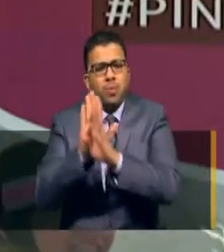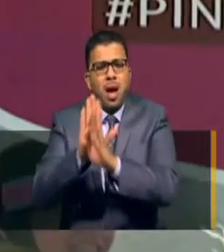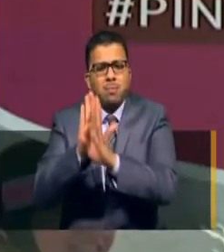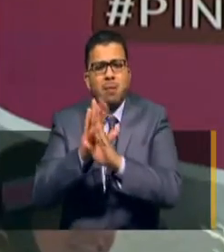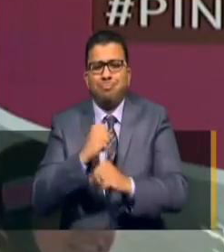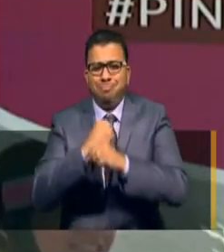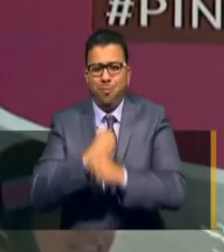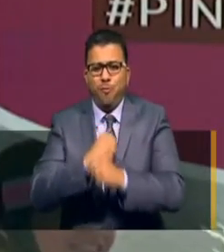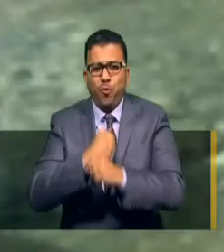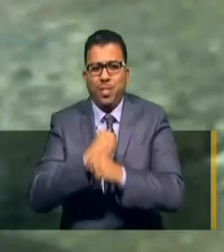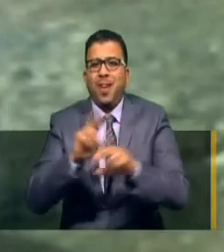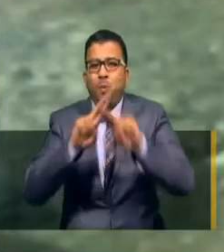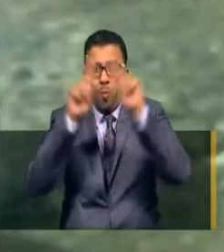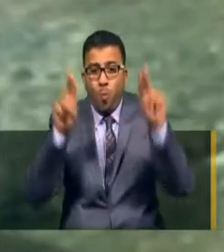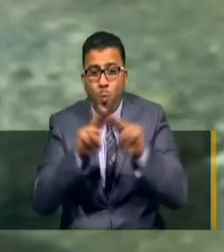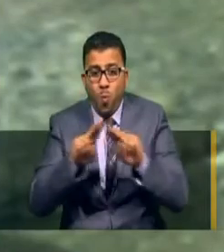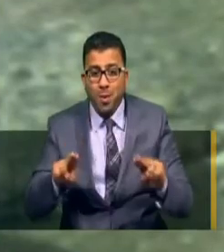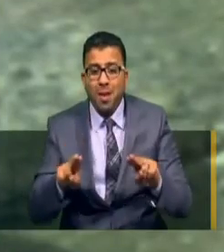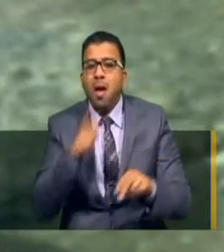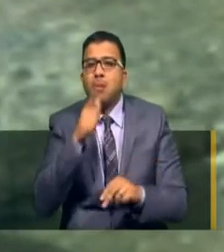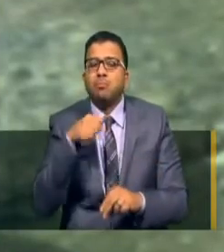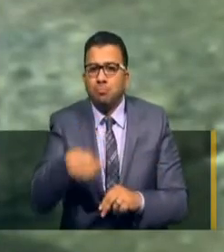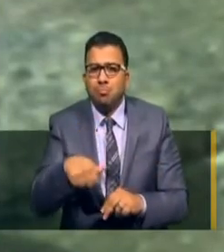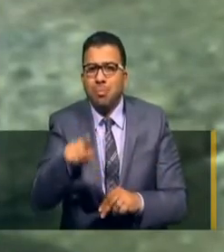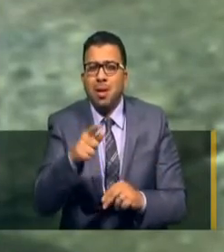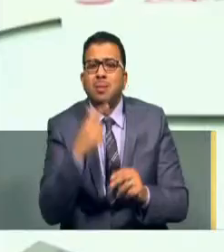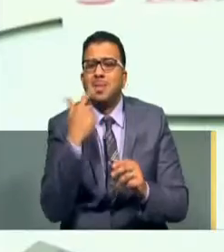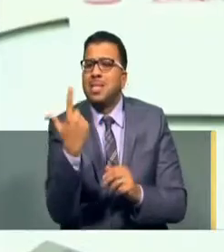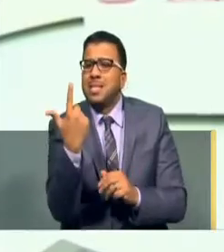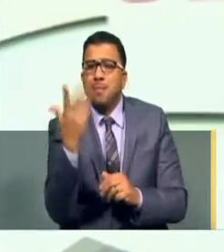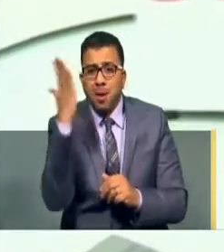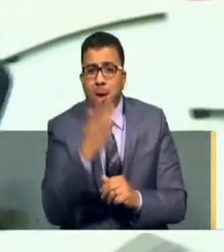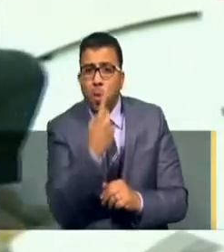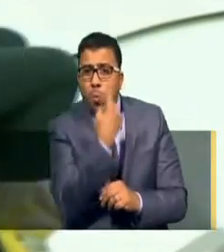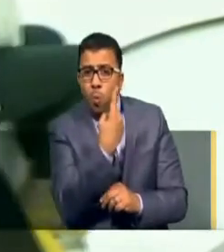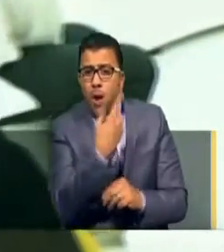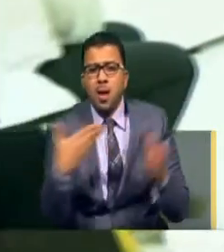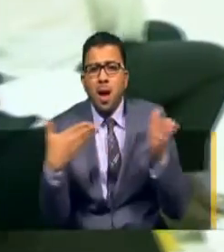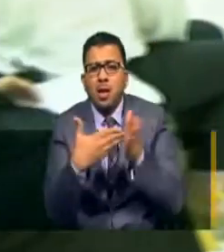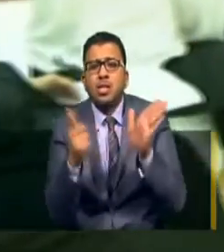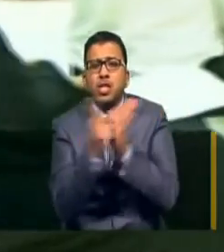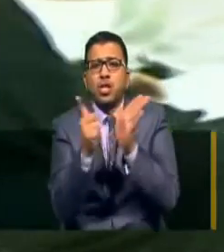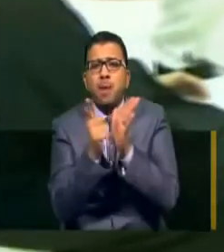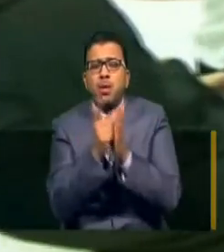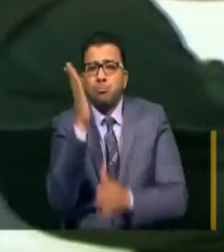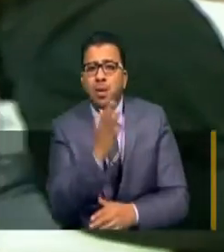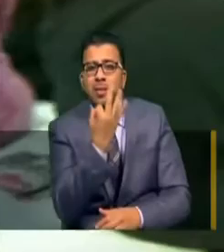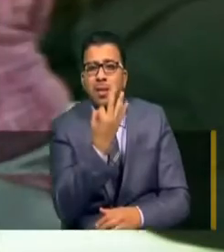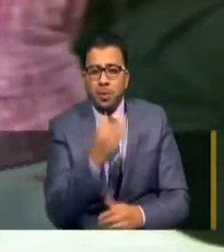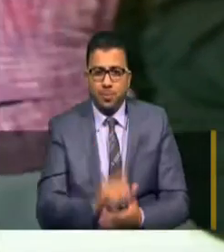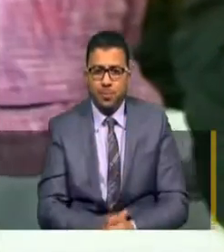فرسان القافلة الوردية المزمع انطلاقها في 7 مارس المقبل وتستمر حتى 17 شهر